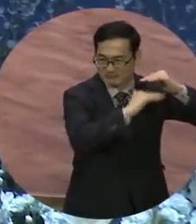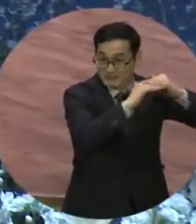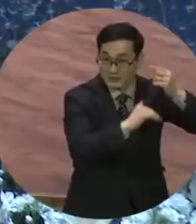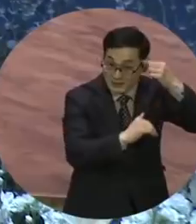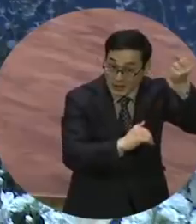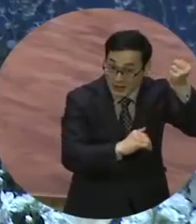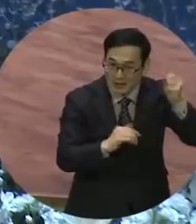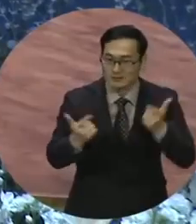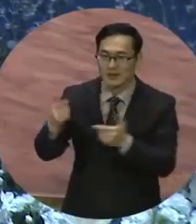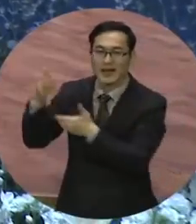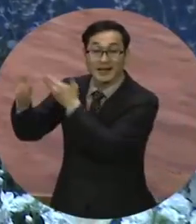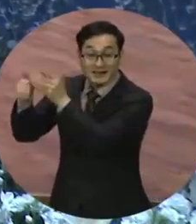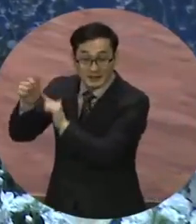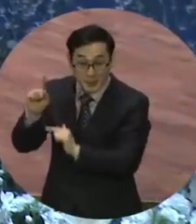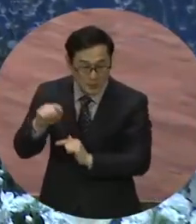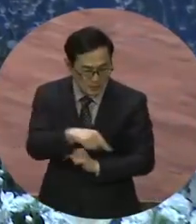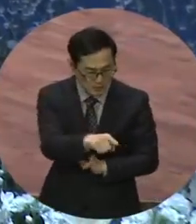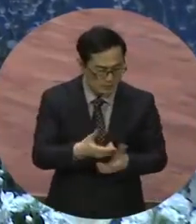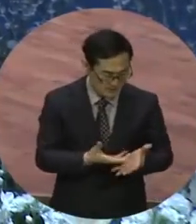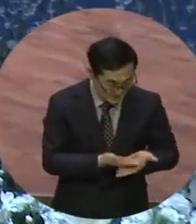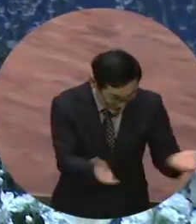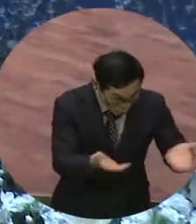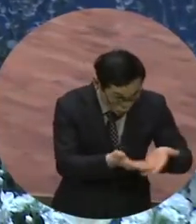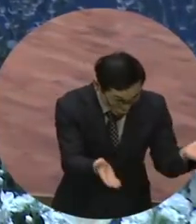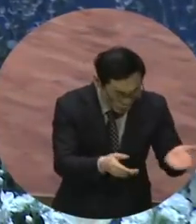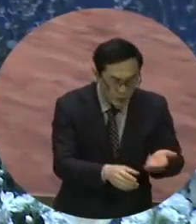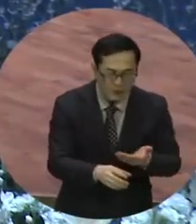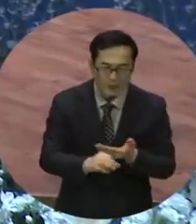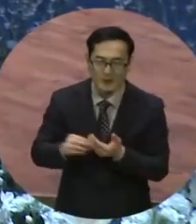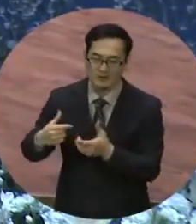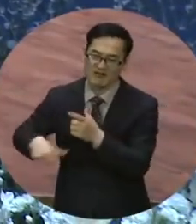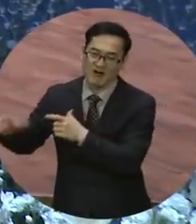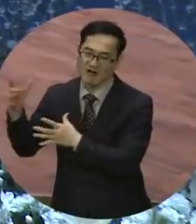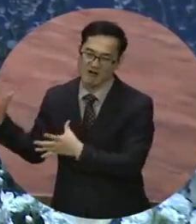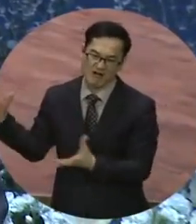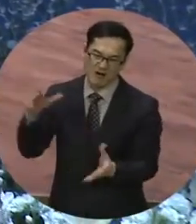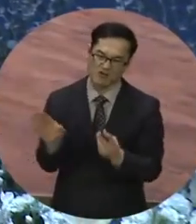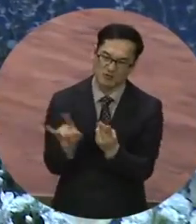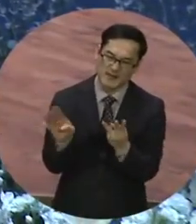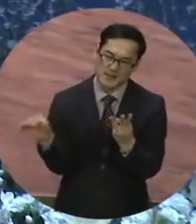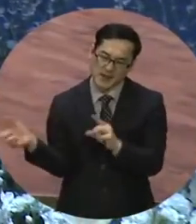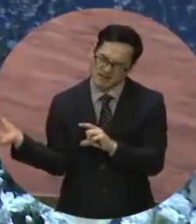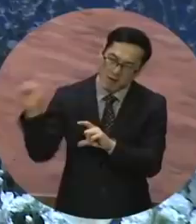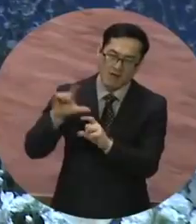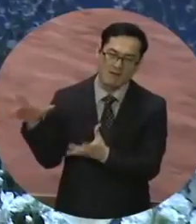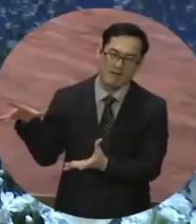내가, 어? 야, 내가 이번에 안 될, 야, 이 남았네, 많은 남았네, 기분 좋다.